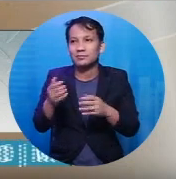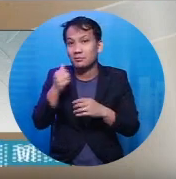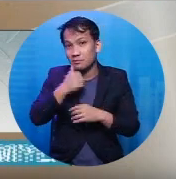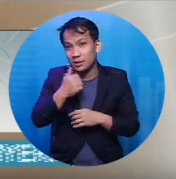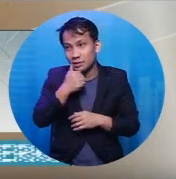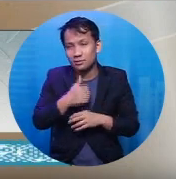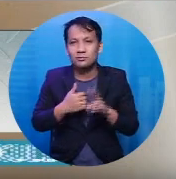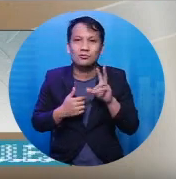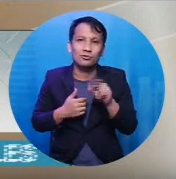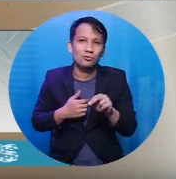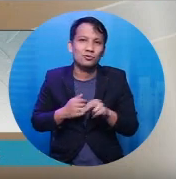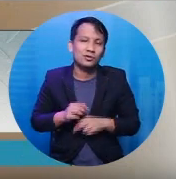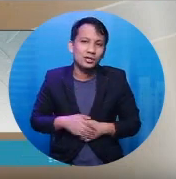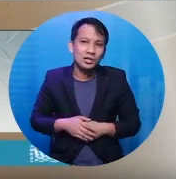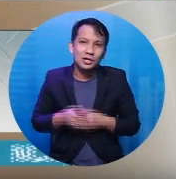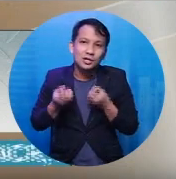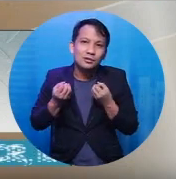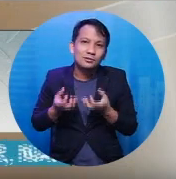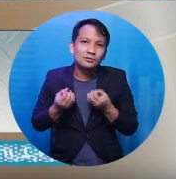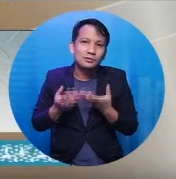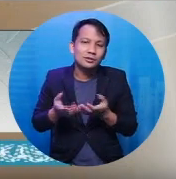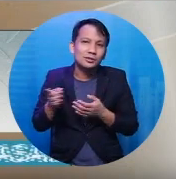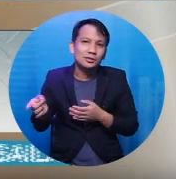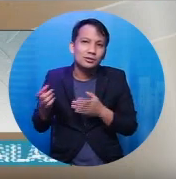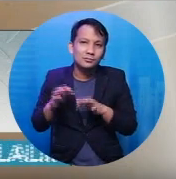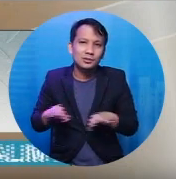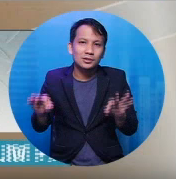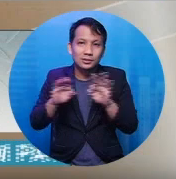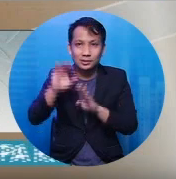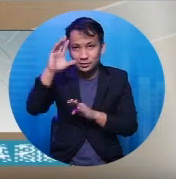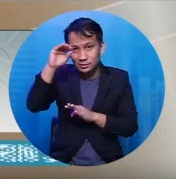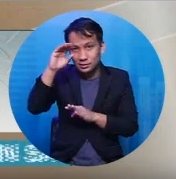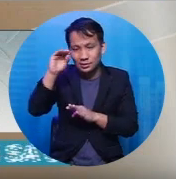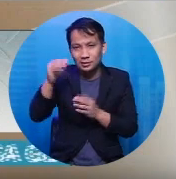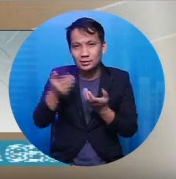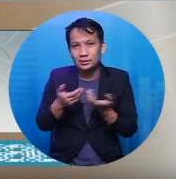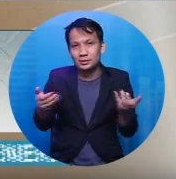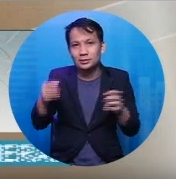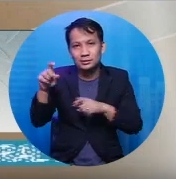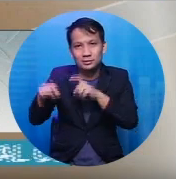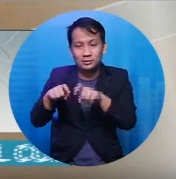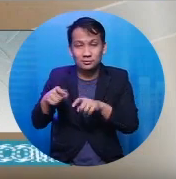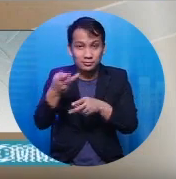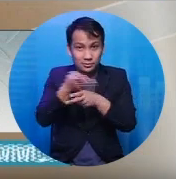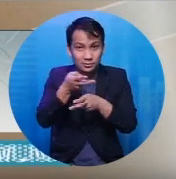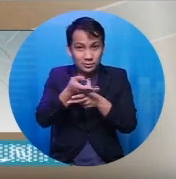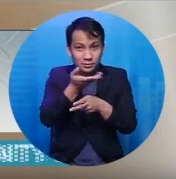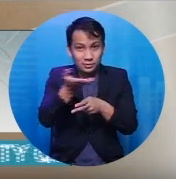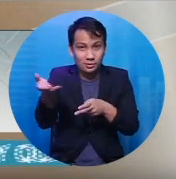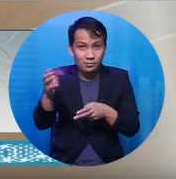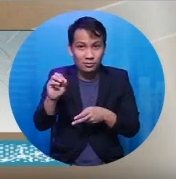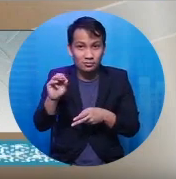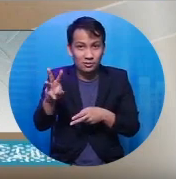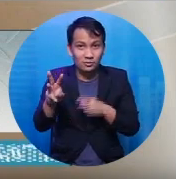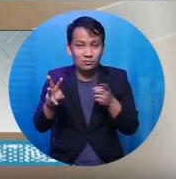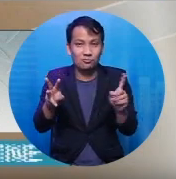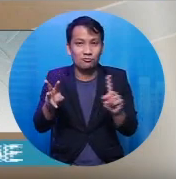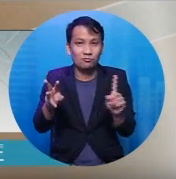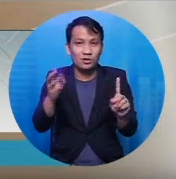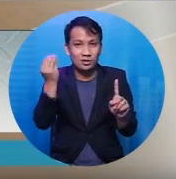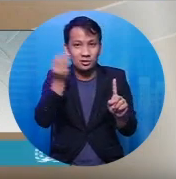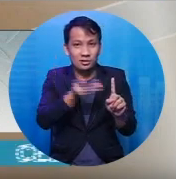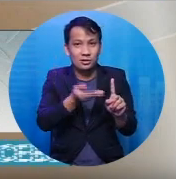lamang. Hindi po. Napakarami po mga gold digger na mga lalaki. Ingat po kay mga OFW